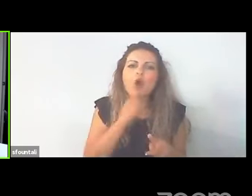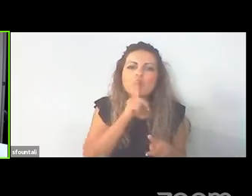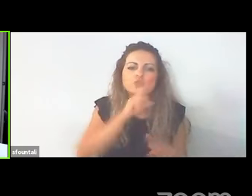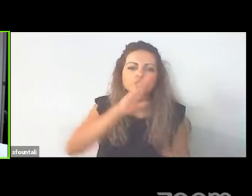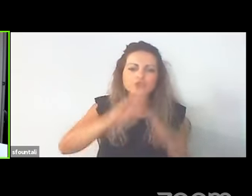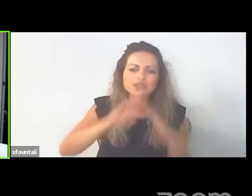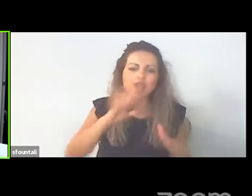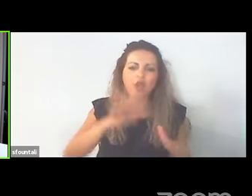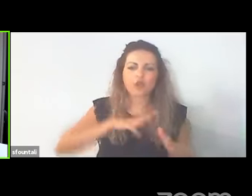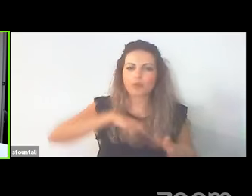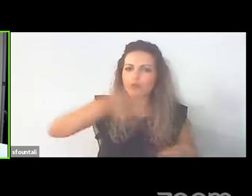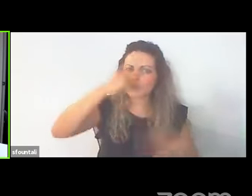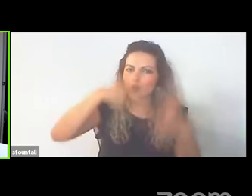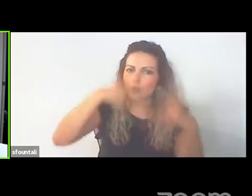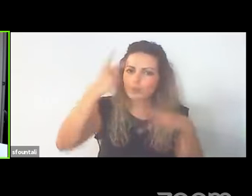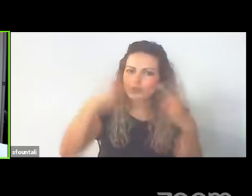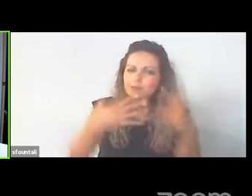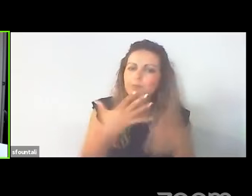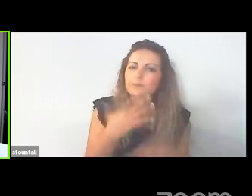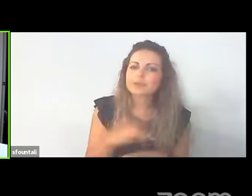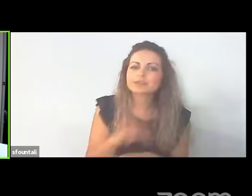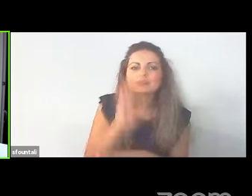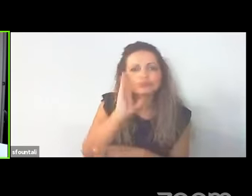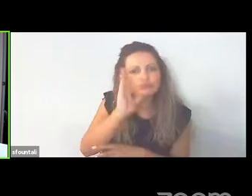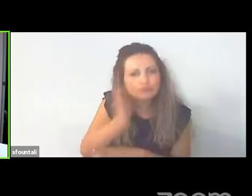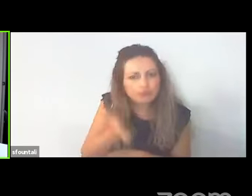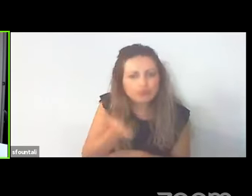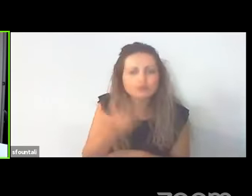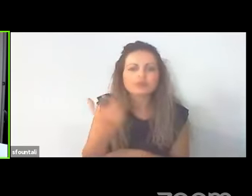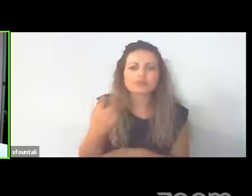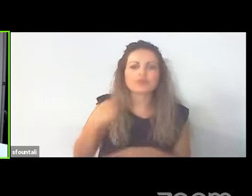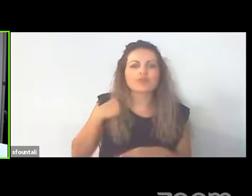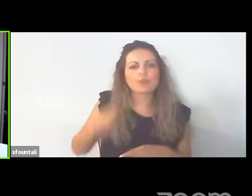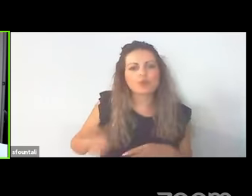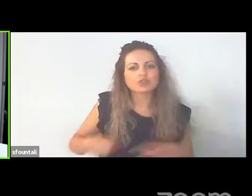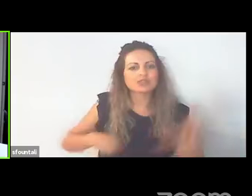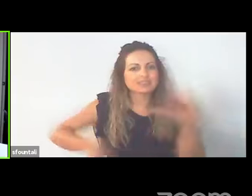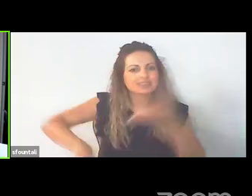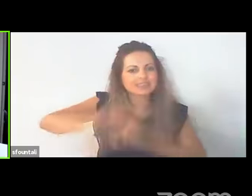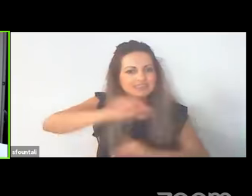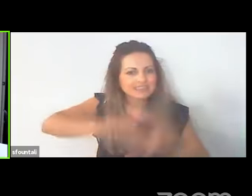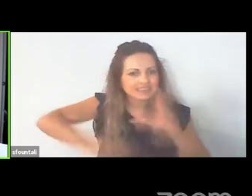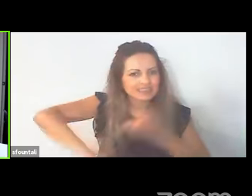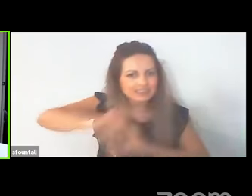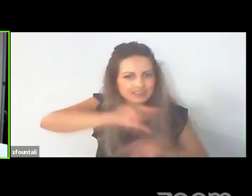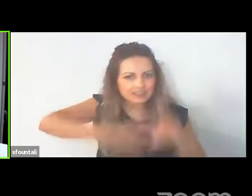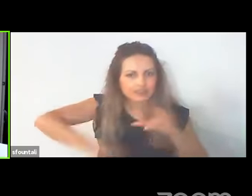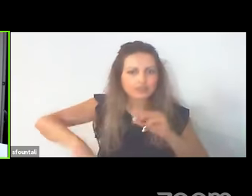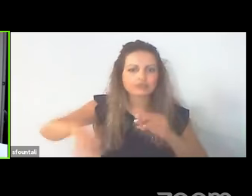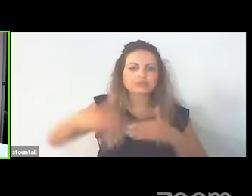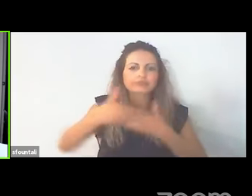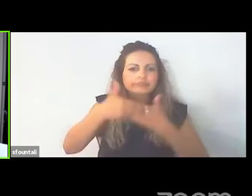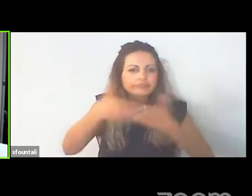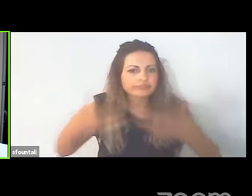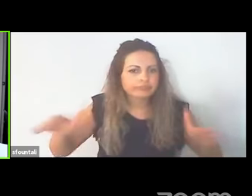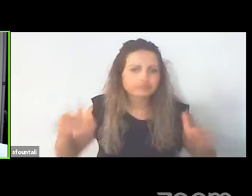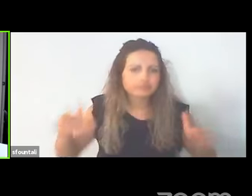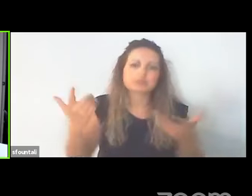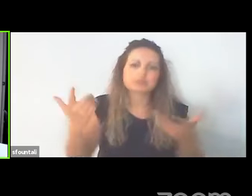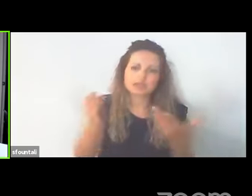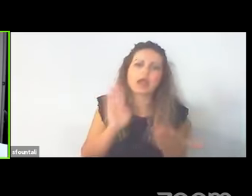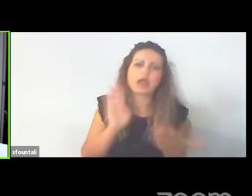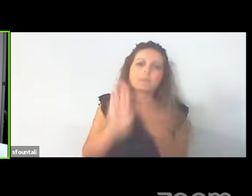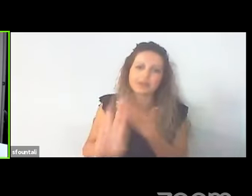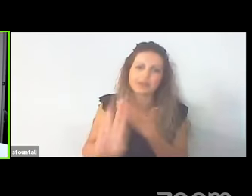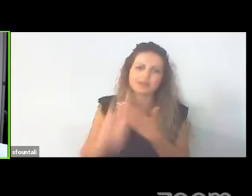μπορούν να επικρατούν στη δημόσια συζήτηση έναντι των παραβιάσεων των δικαιωμάτων σαν αυτές τις